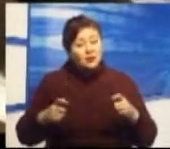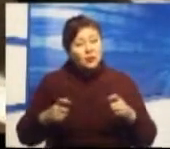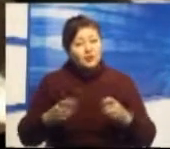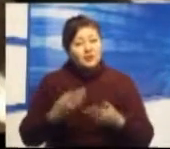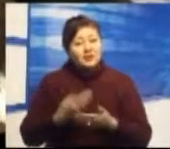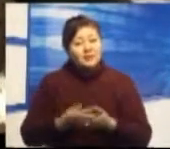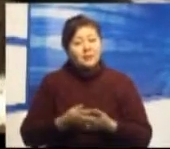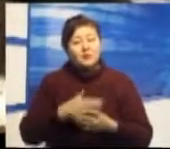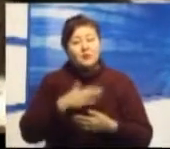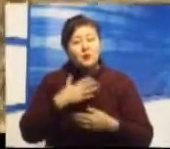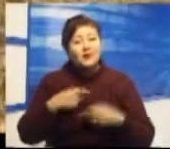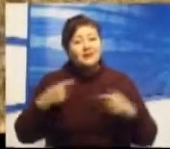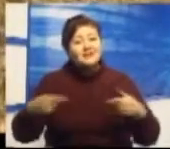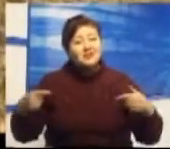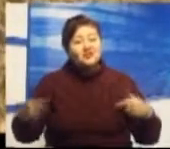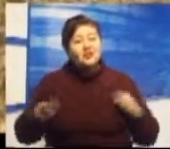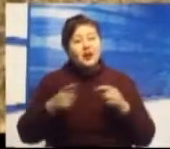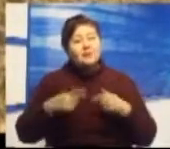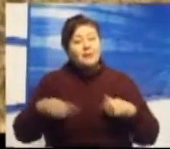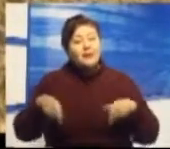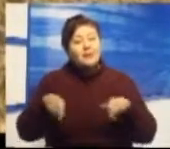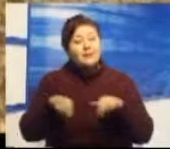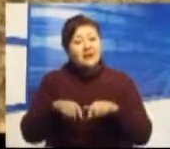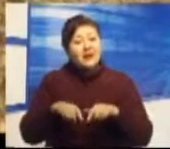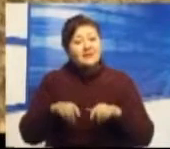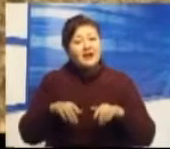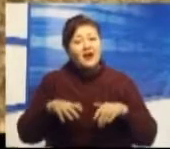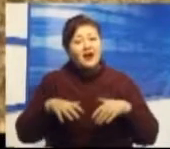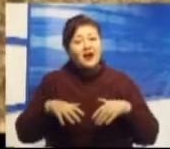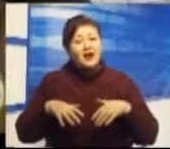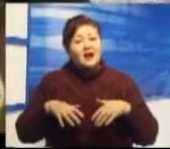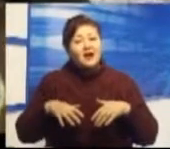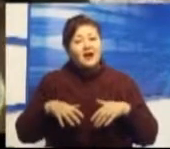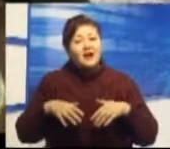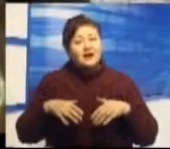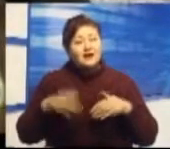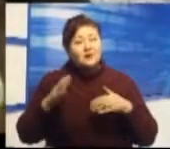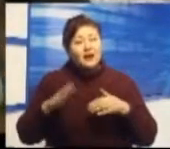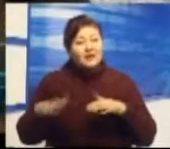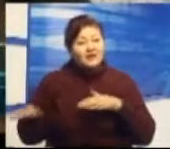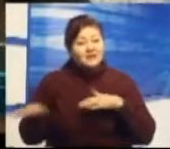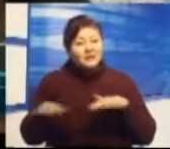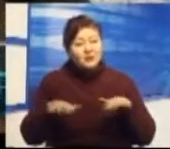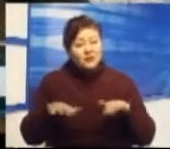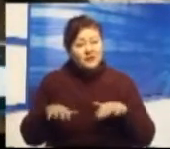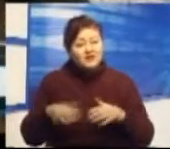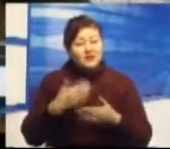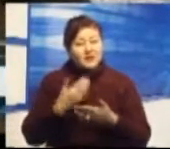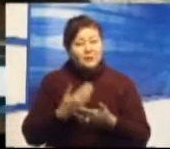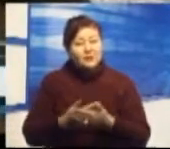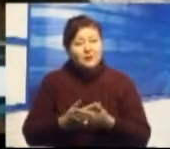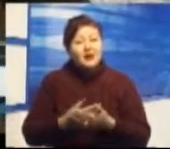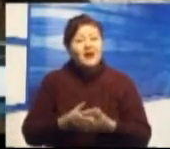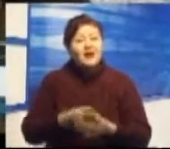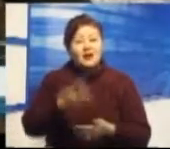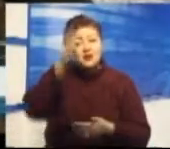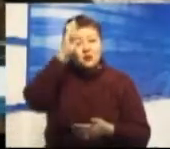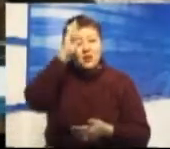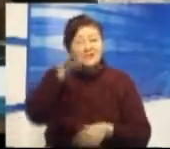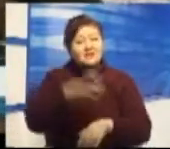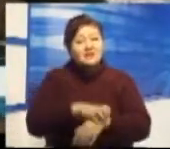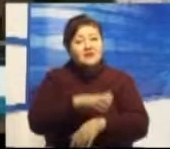осындай іс-шаралар жүргізіп жатырмыз. Бұндай фактылар әлі тіркелген жоқ. Өзімде 15 мемлекеттік инспектор бар,